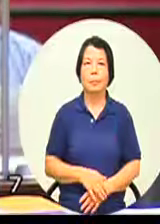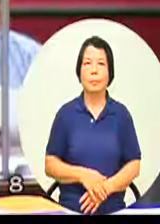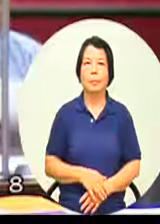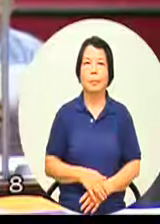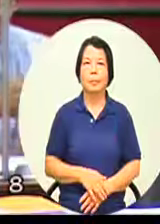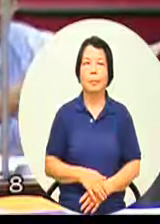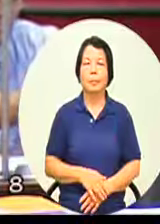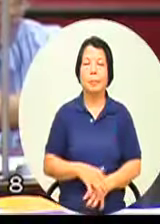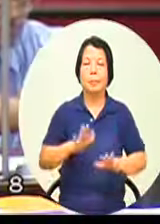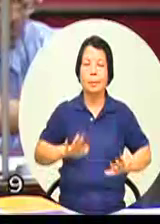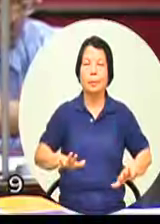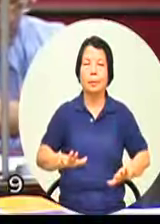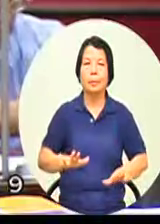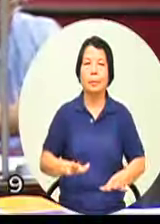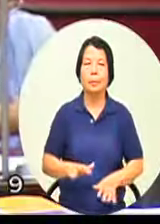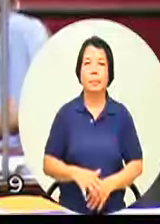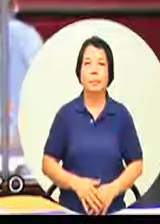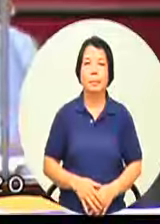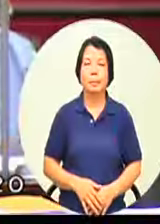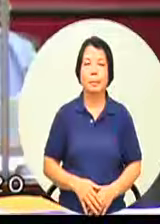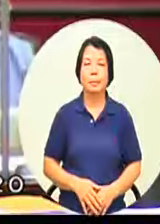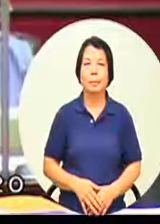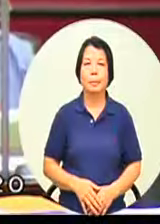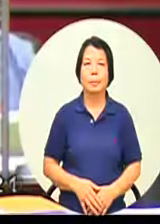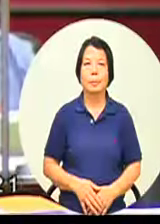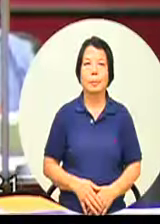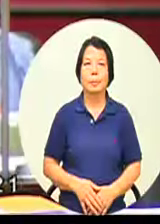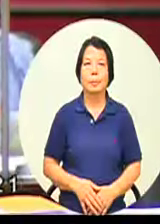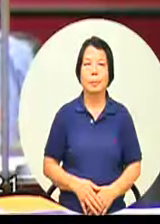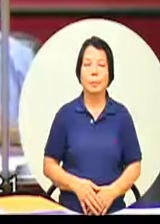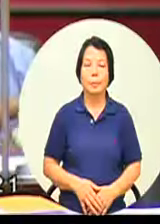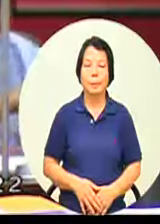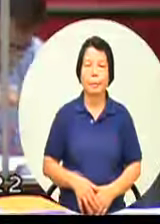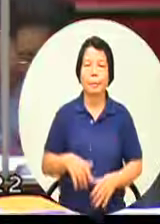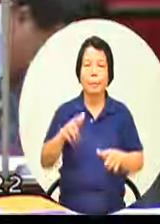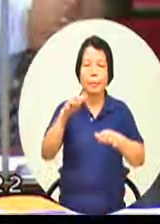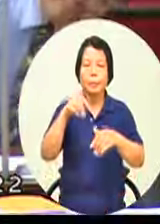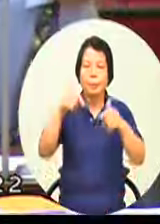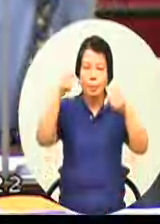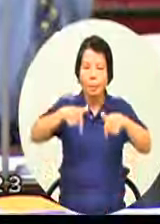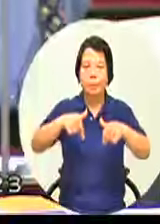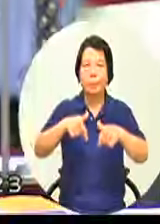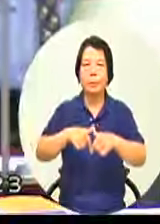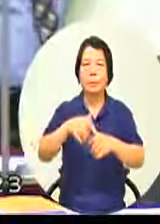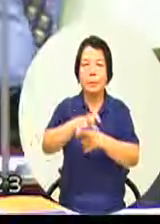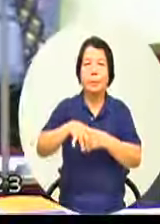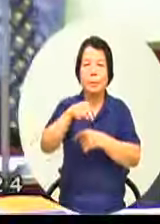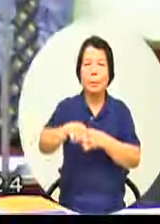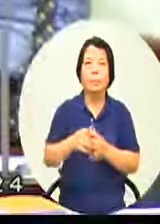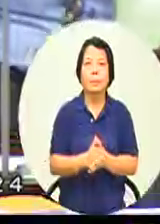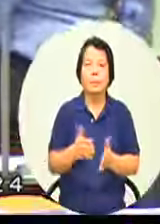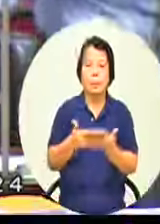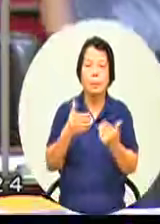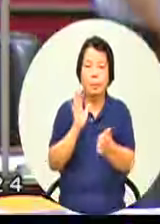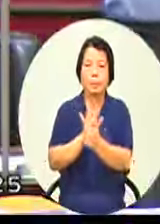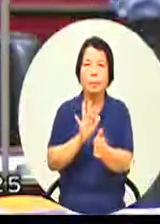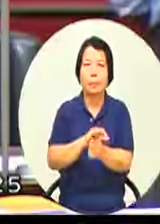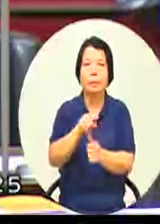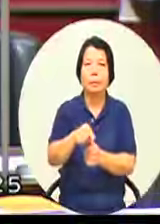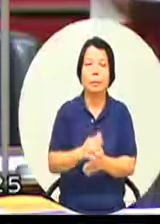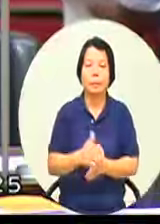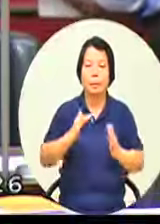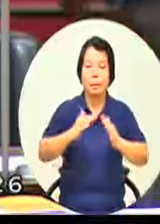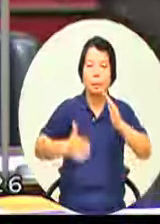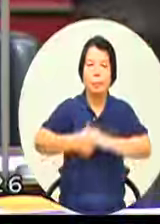因为我们现在不是在那个南农地区，我们现在不是养下业吗？要协助他吗？市长也